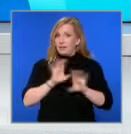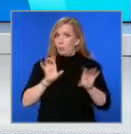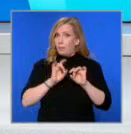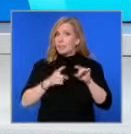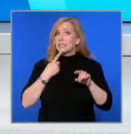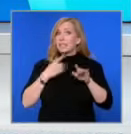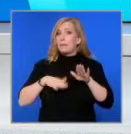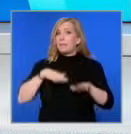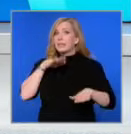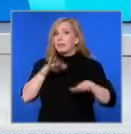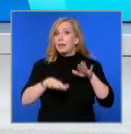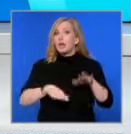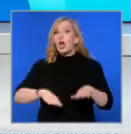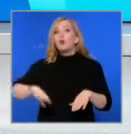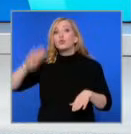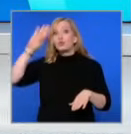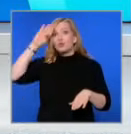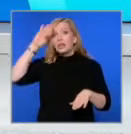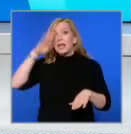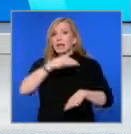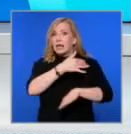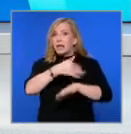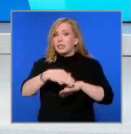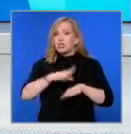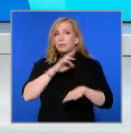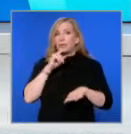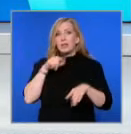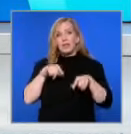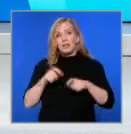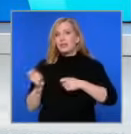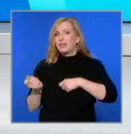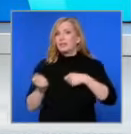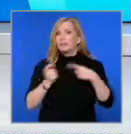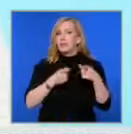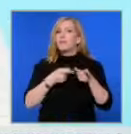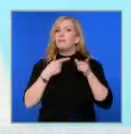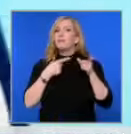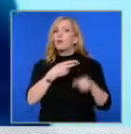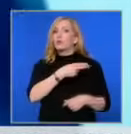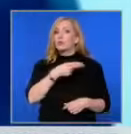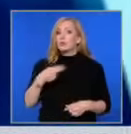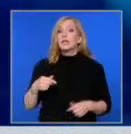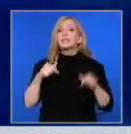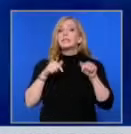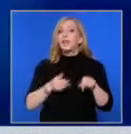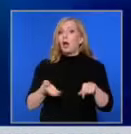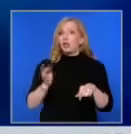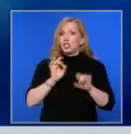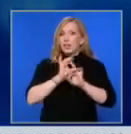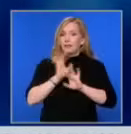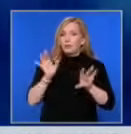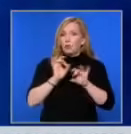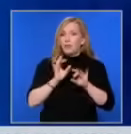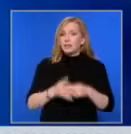престъпления от служители на гранична полиция, те ще бъдат изпратени в прокуратурата. Иво Никодимов следи случая. Добър вечер,